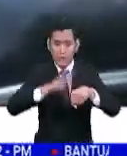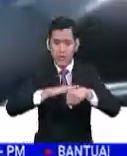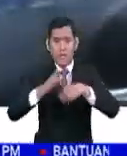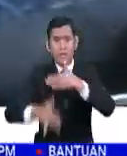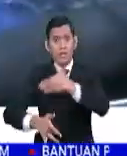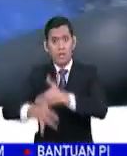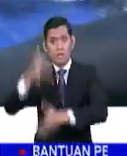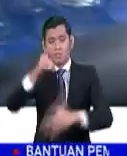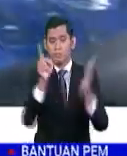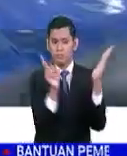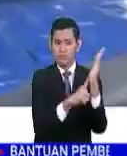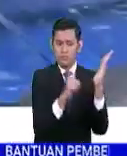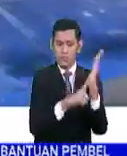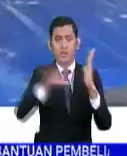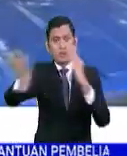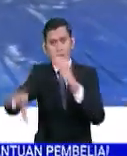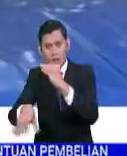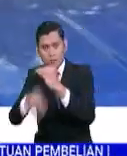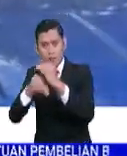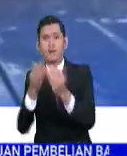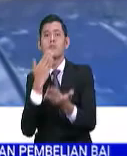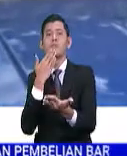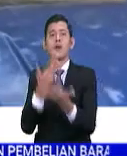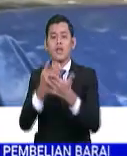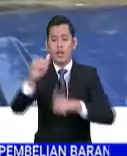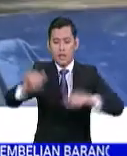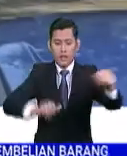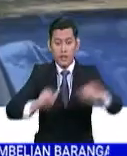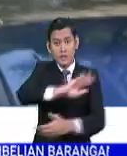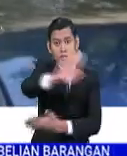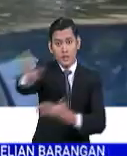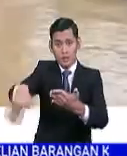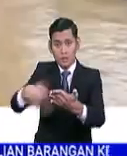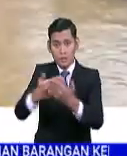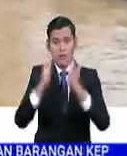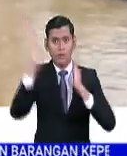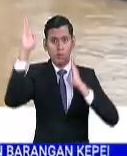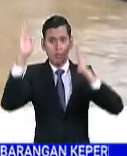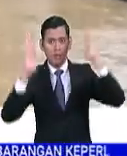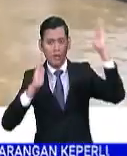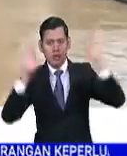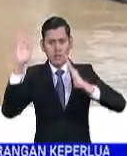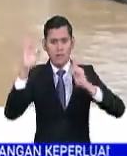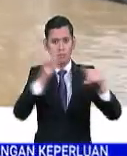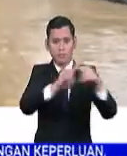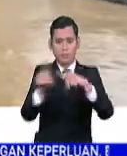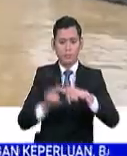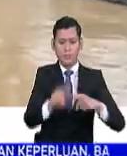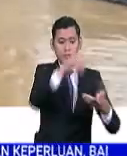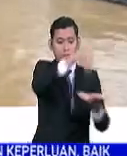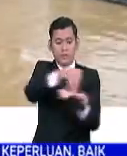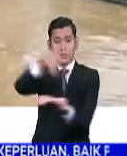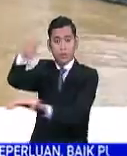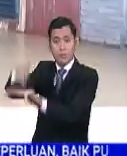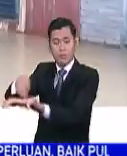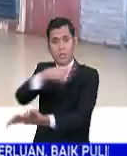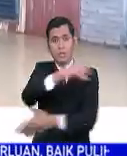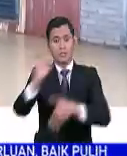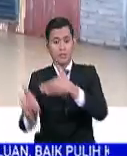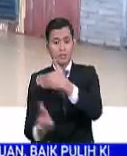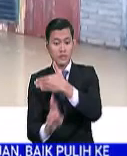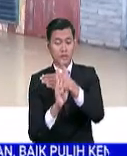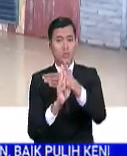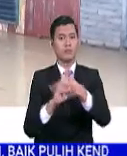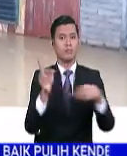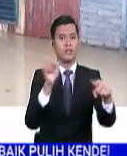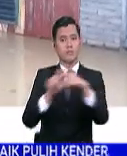bencana ditambah baik serta diaktifkan di seluruh negara tanpa mengira lokasi, tahap risiko atau bentuk muka